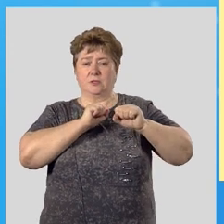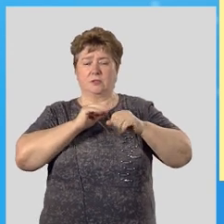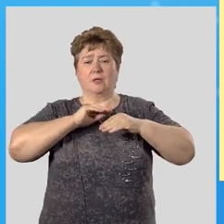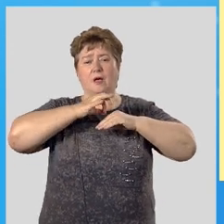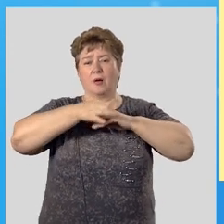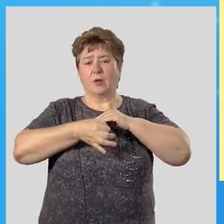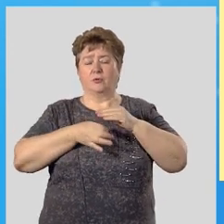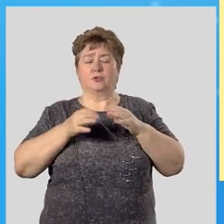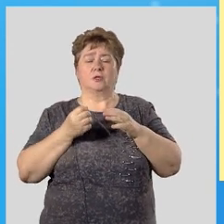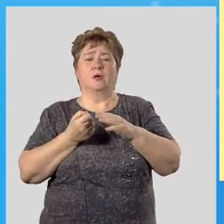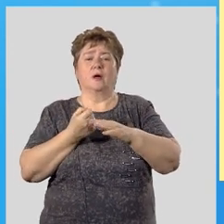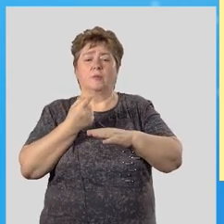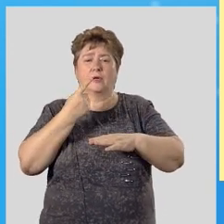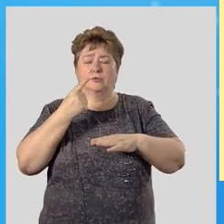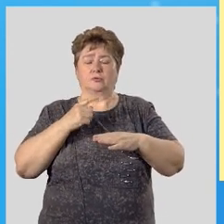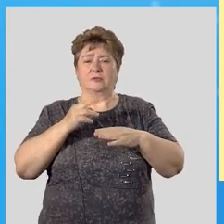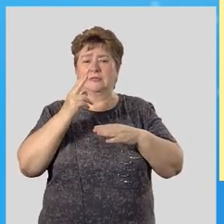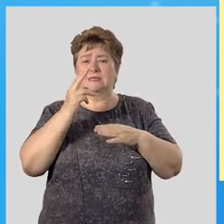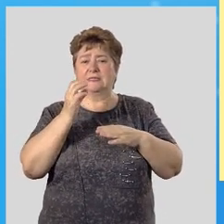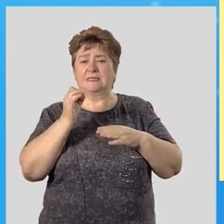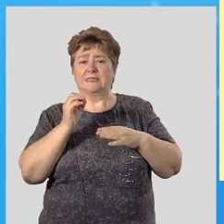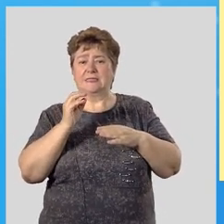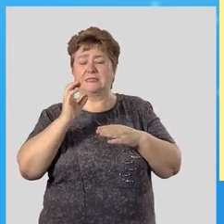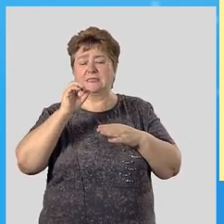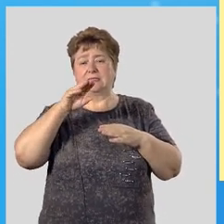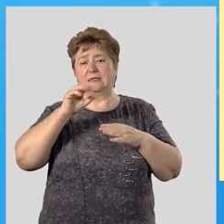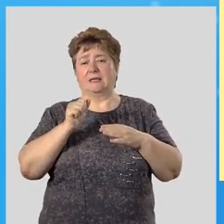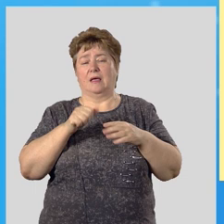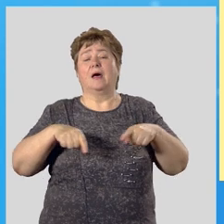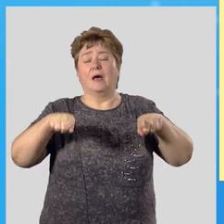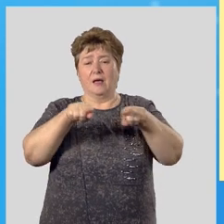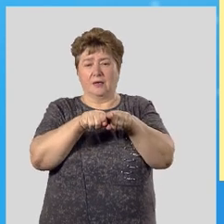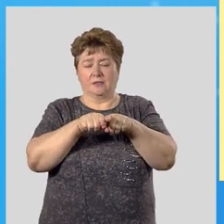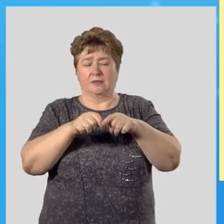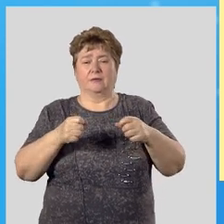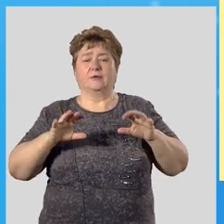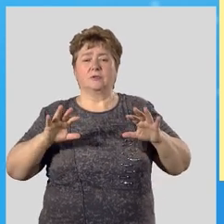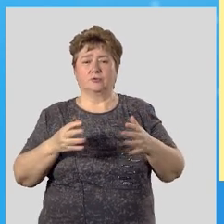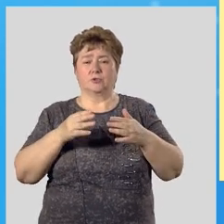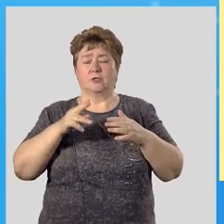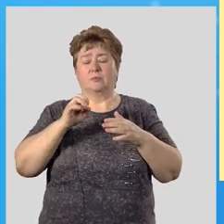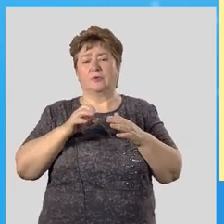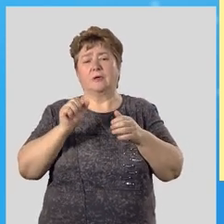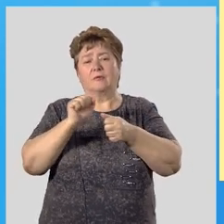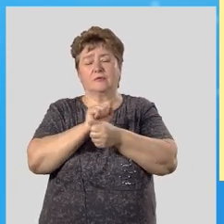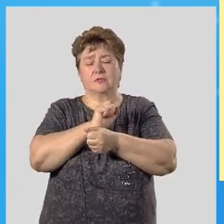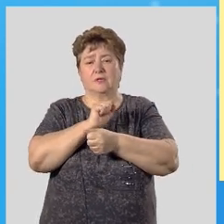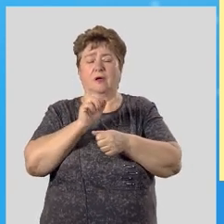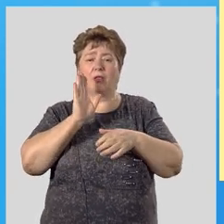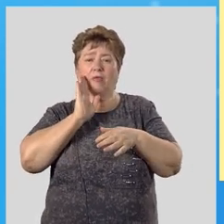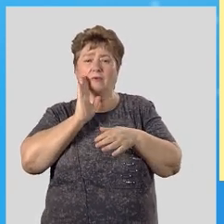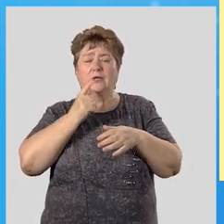оболочка. Образуется циста. То же самое происходит при высыхании